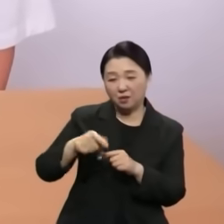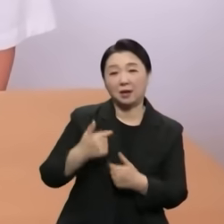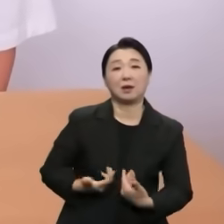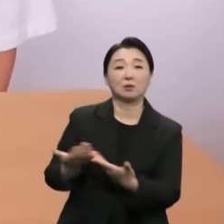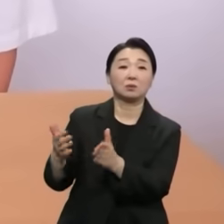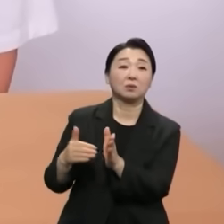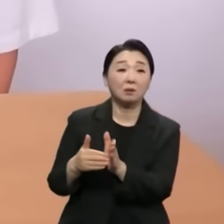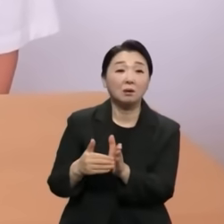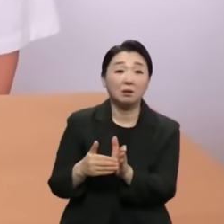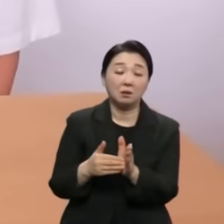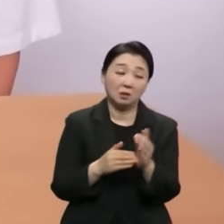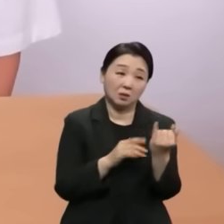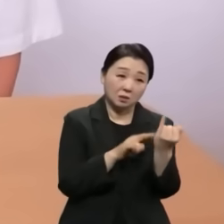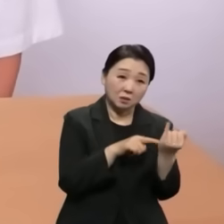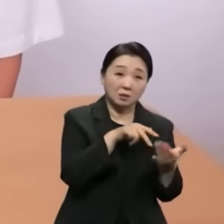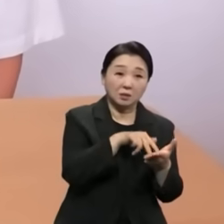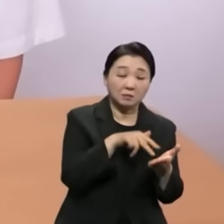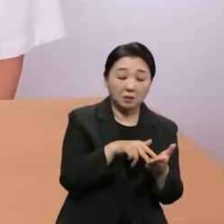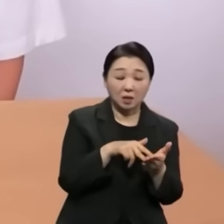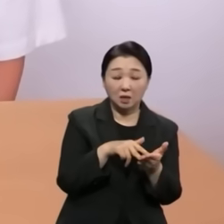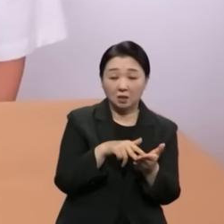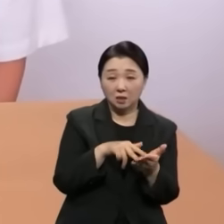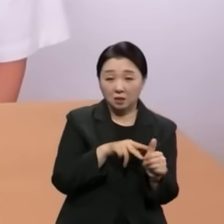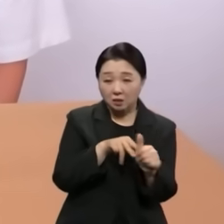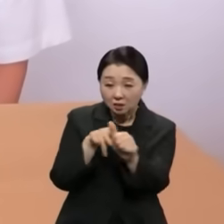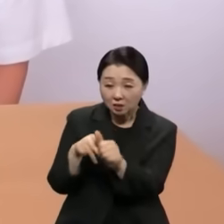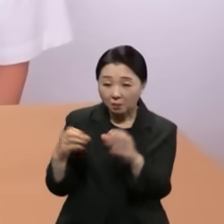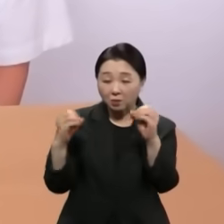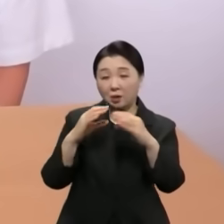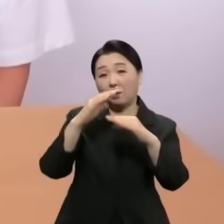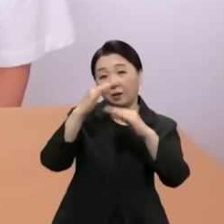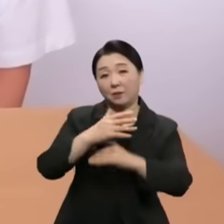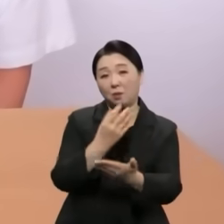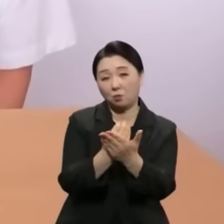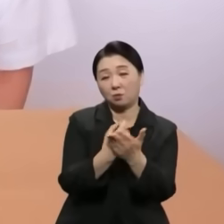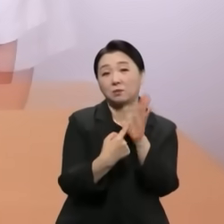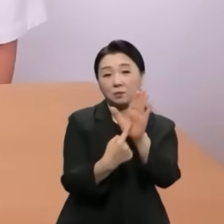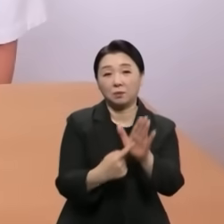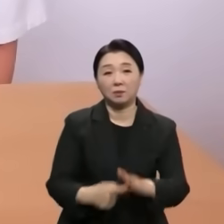알렸습니다. 쯔양 측은 제보 대화가 담긴 녹취도 공개했습니다.